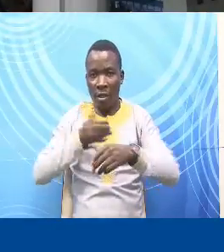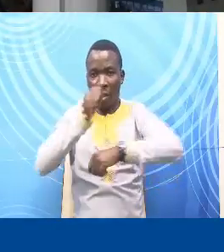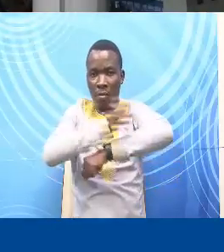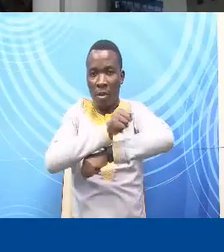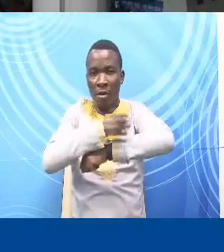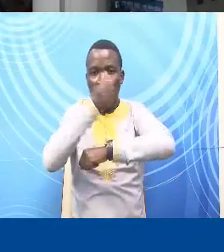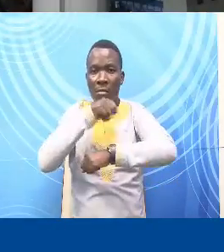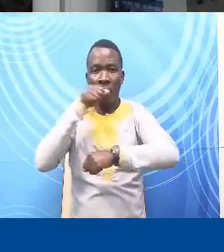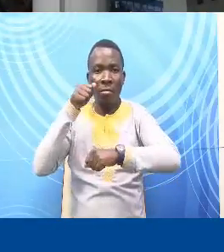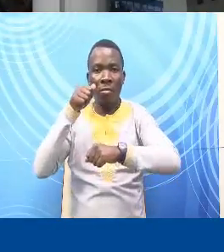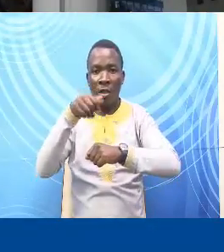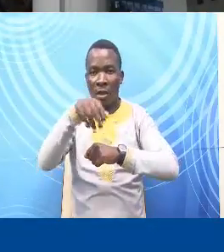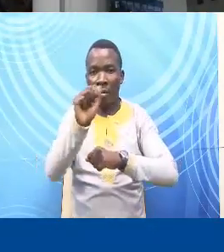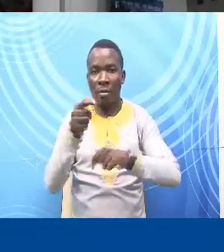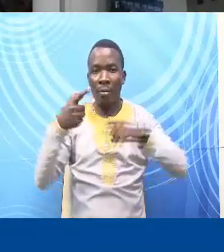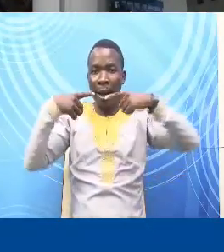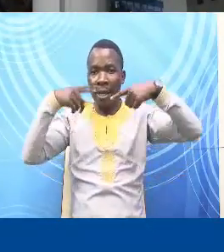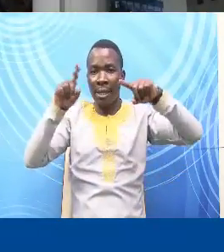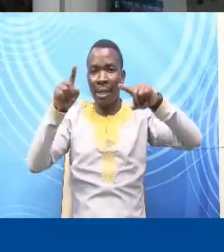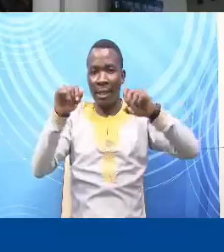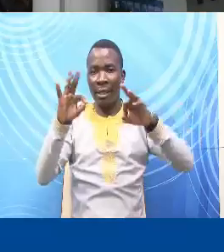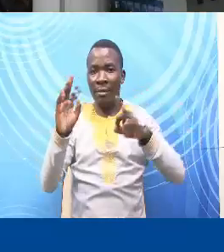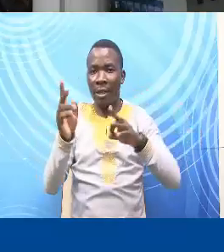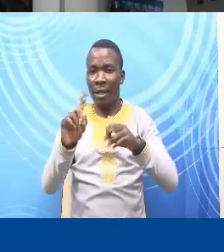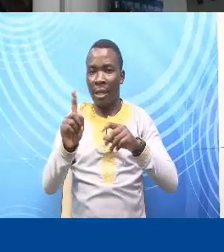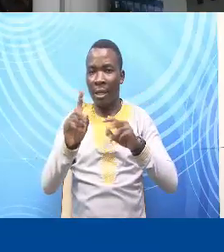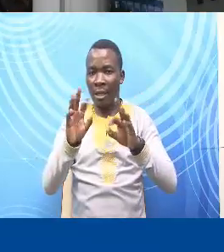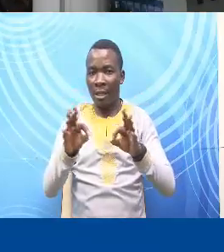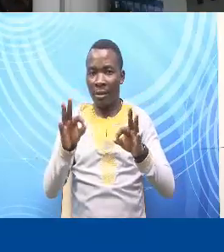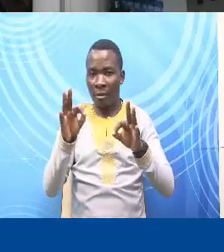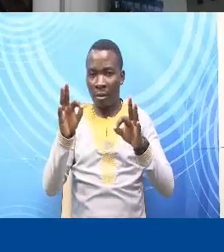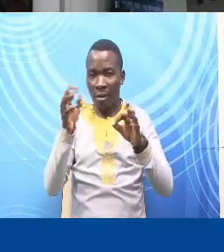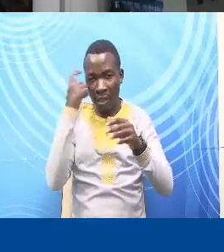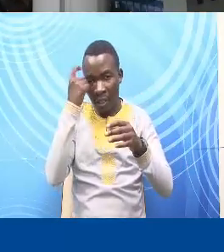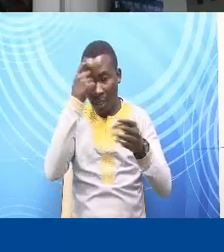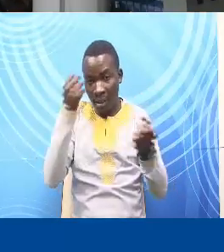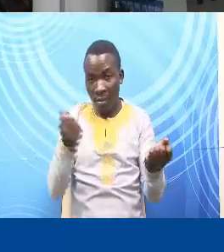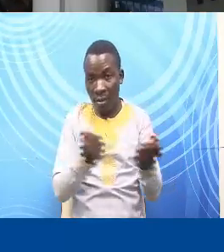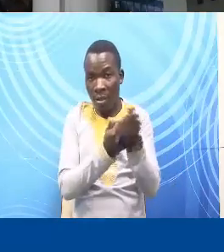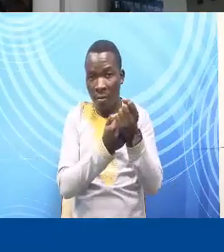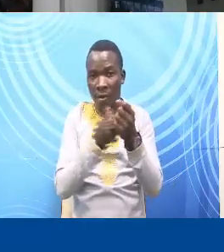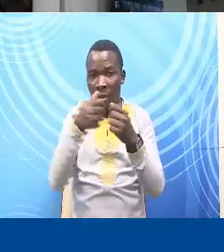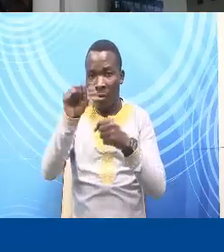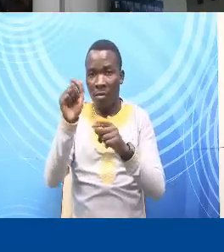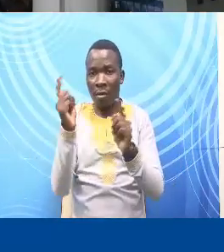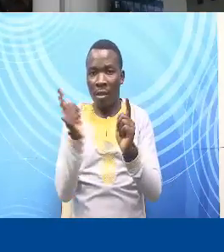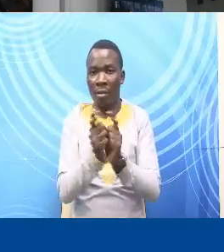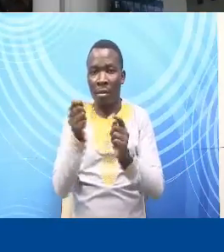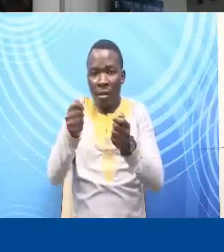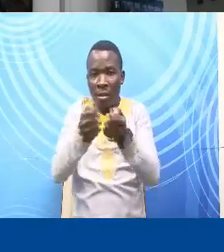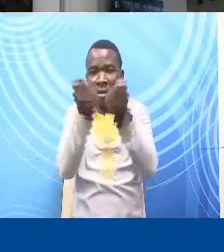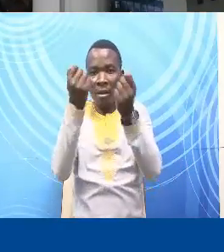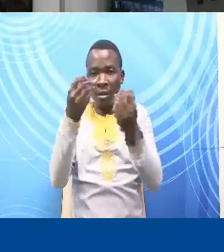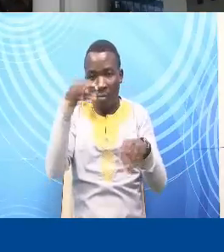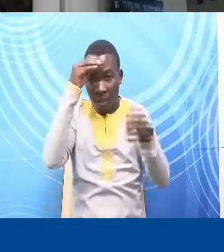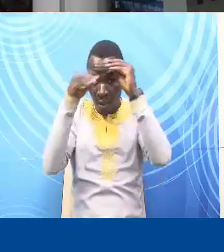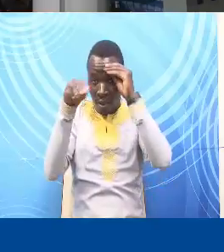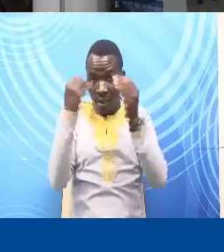nka candidat libre nabo baratangaza ko niba ntacyo leta ikoze ngo ibunganire bizagira ingaruka ku myigire y'abana